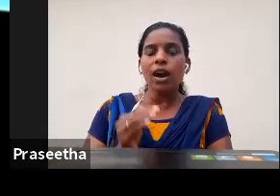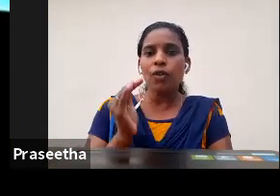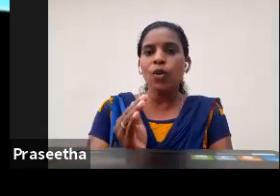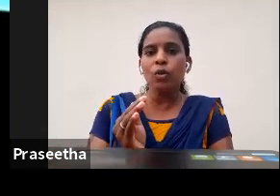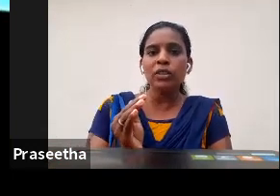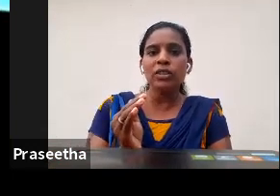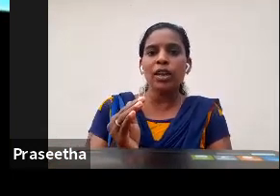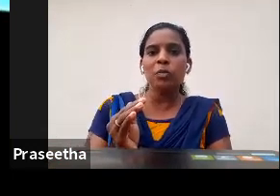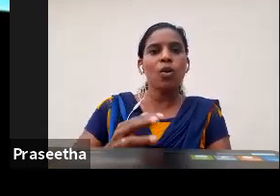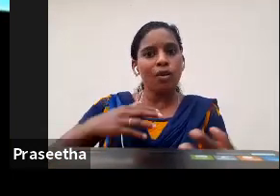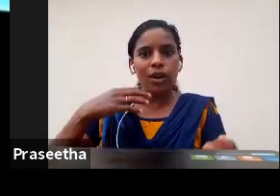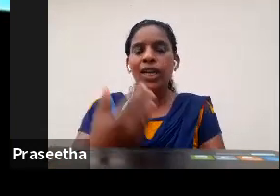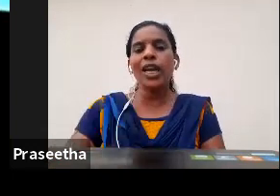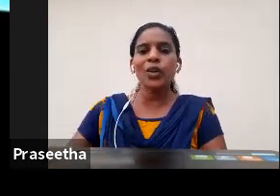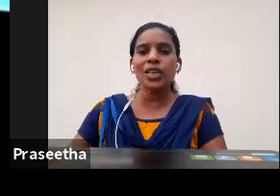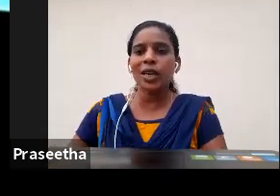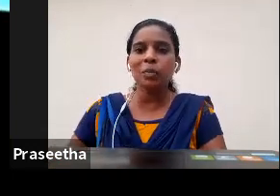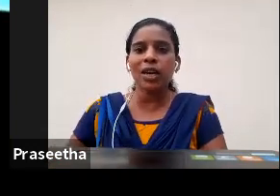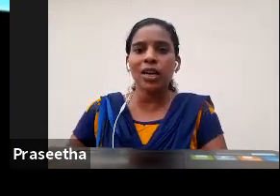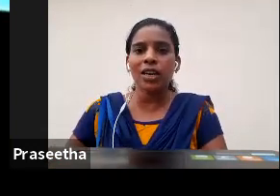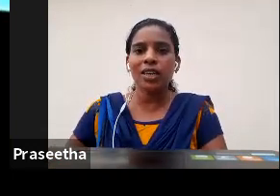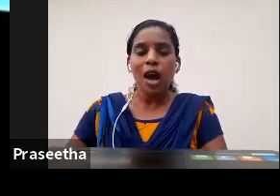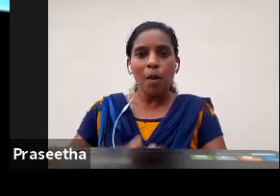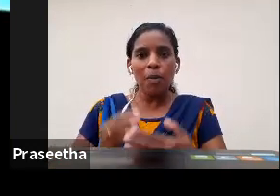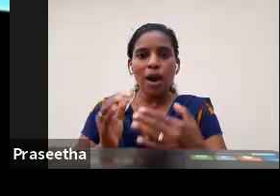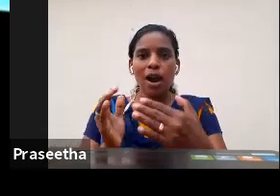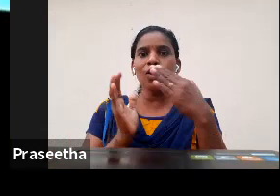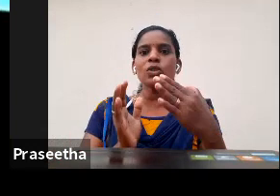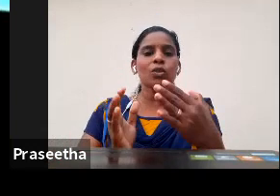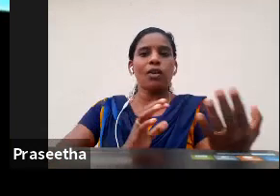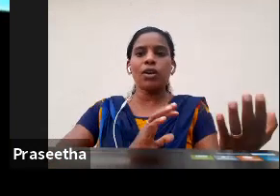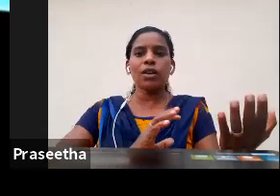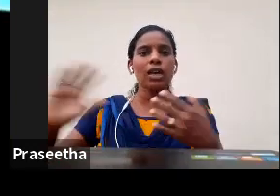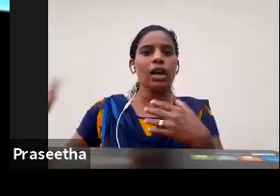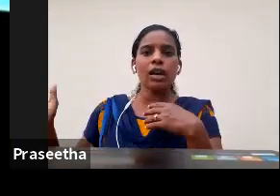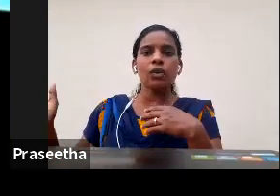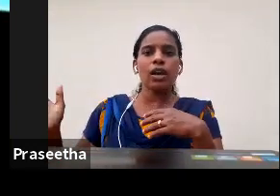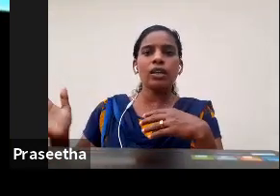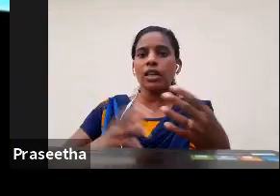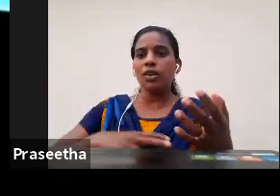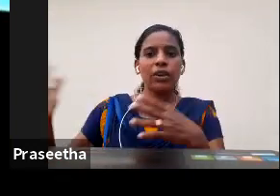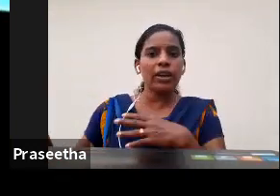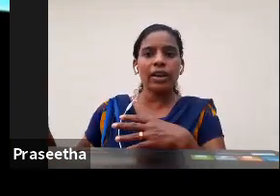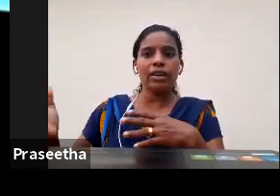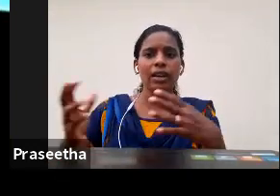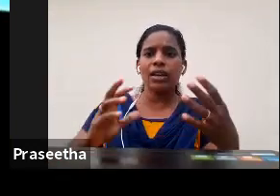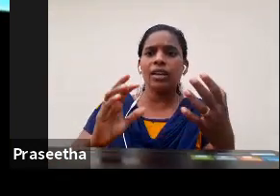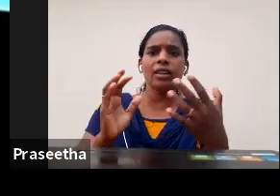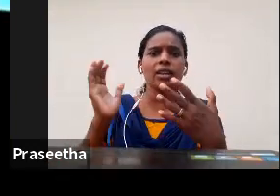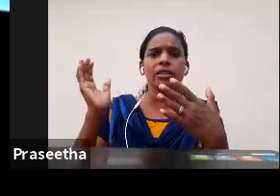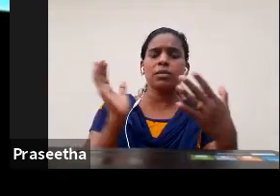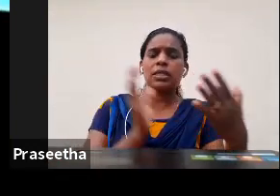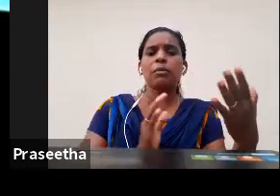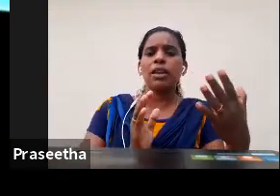അവര് അവളോടൊപ്പം ചേരുമ്പോ അവളുടെ ലാംഗ്വേജിലേക്ക് മാറുകയാണ്. അപ്പൊ അവളുടെ ഒരു സന്തോഷം, അവൾക്ക് ഞാൻ ആരോ ആണ്, ഞാൻ വേറെയാണ്, അല്ലെങ്കിൽ